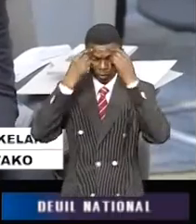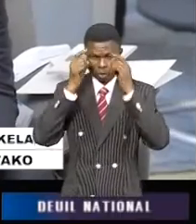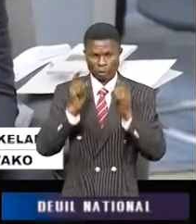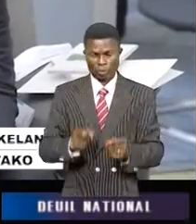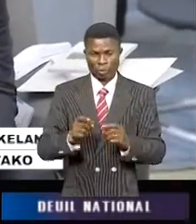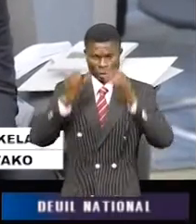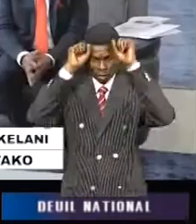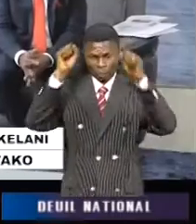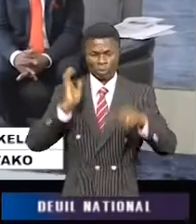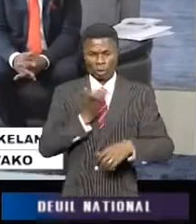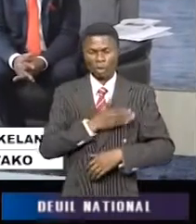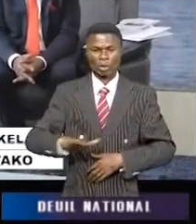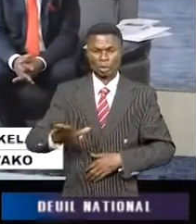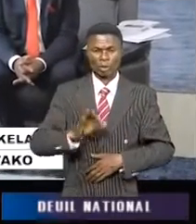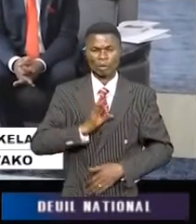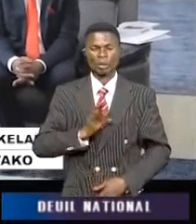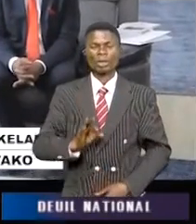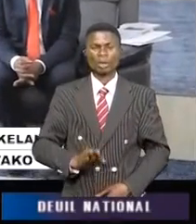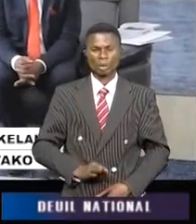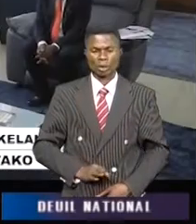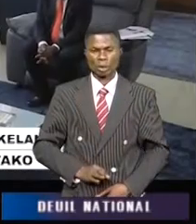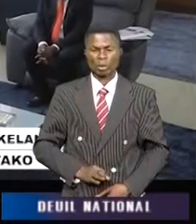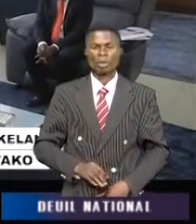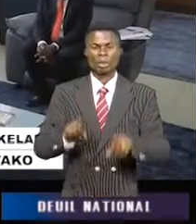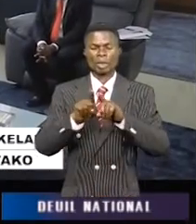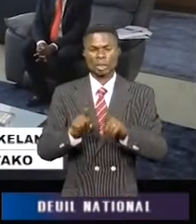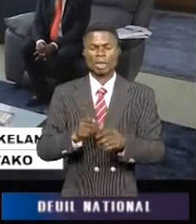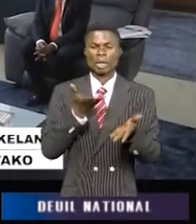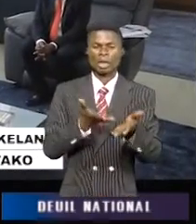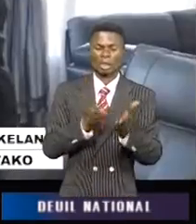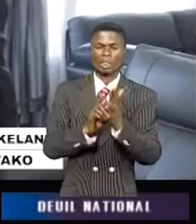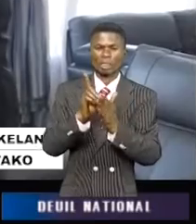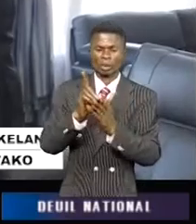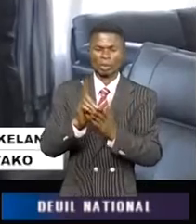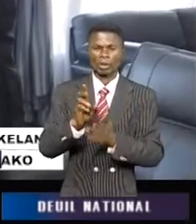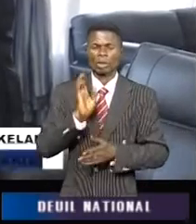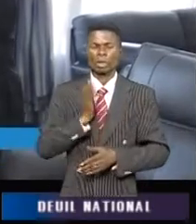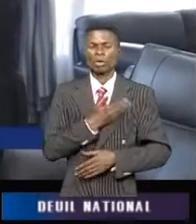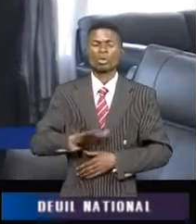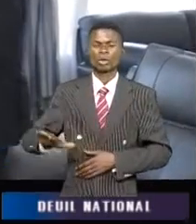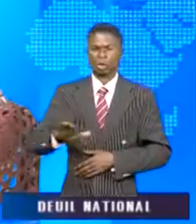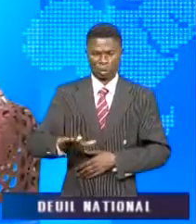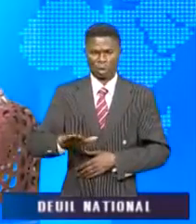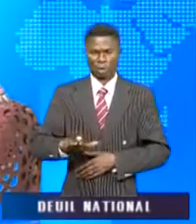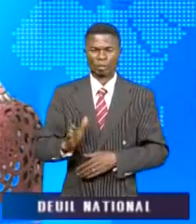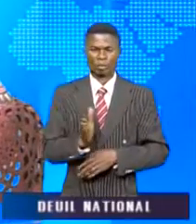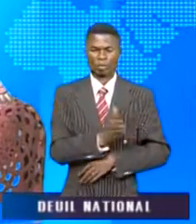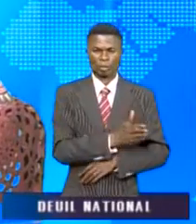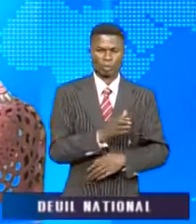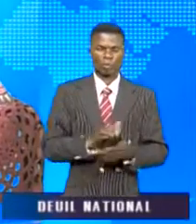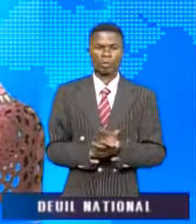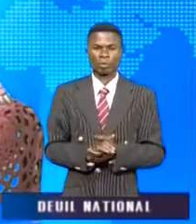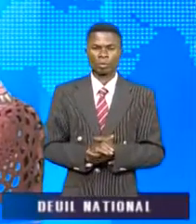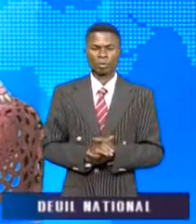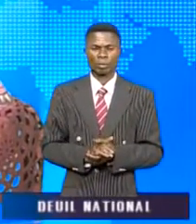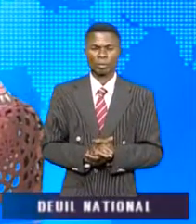du président de la République, Félix-Antoine Tshisekedi Tshilombo, de faire décoller la République démocratique du Congo. Qui,